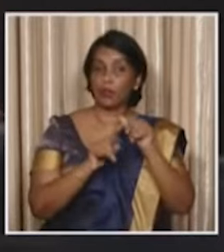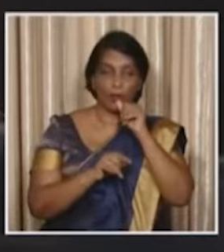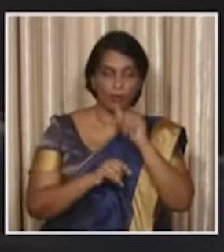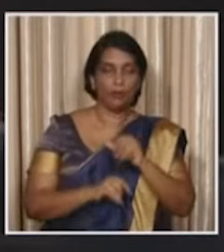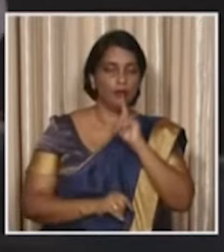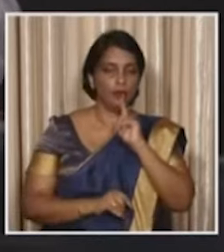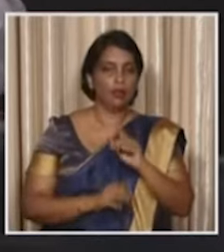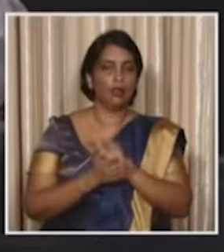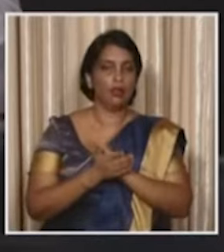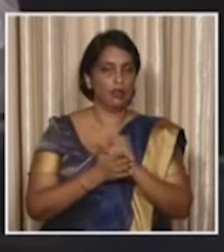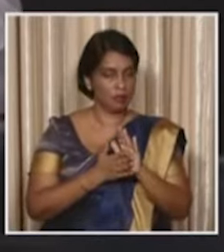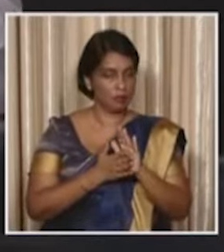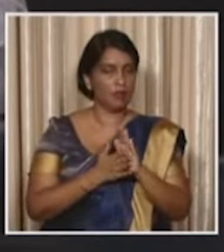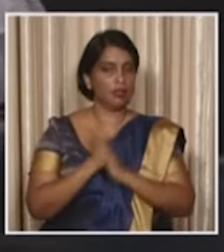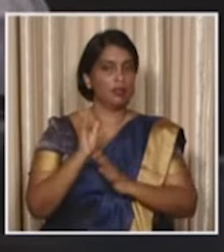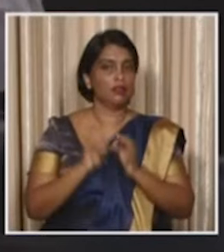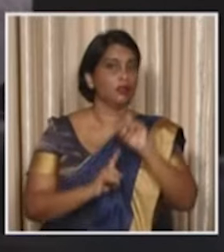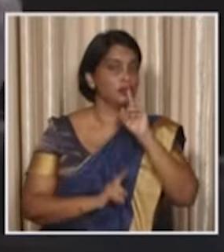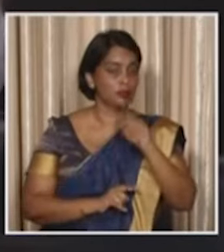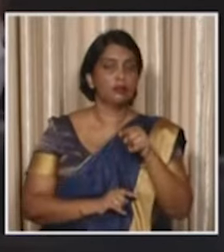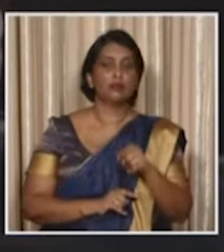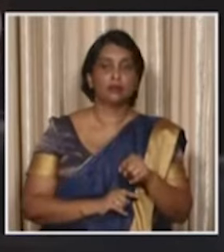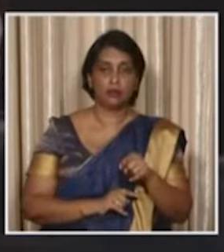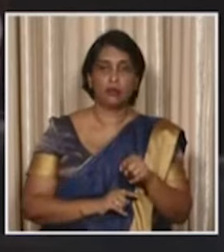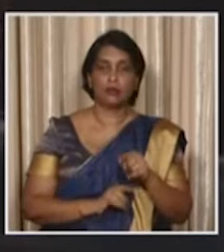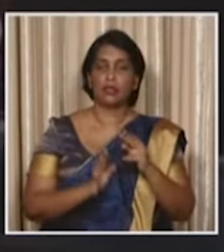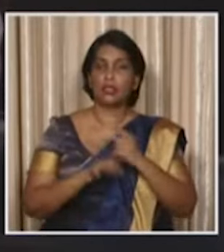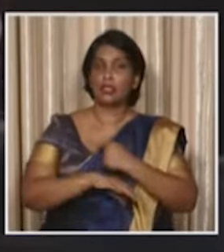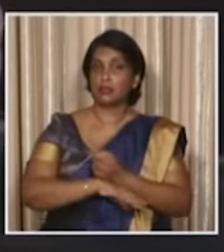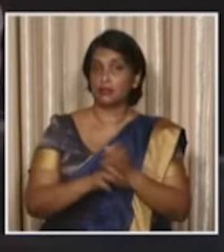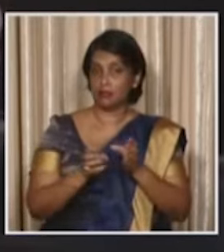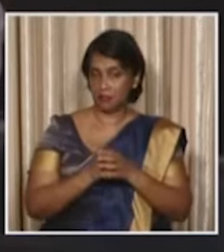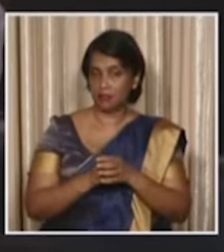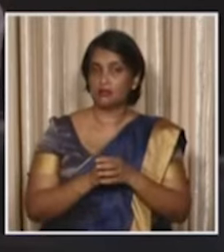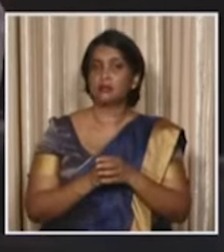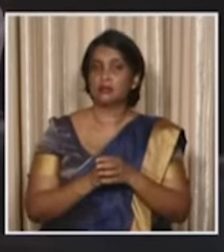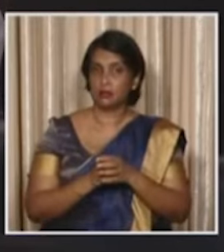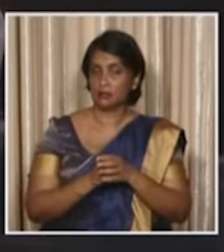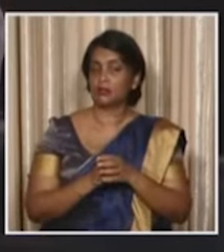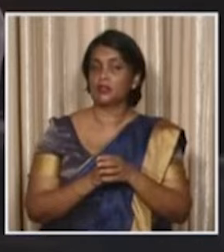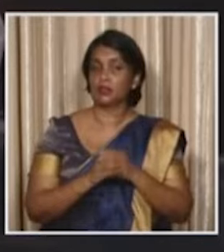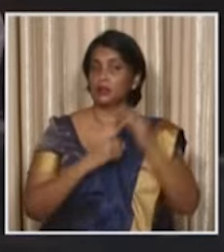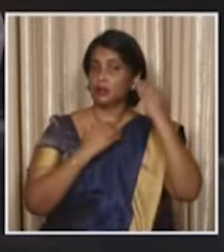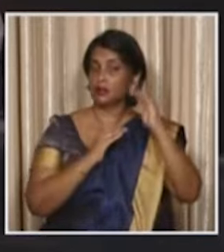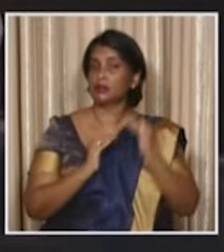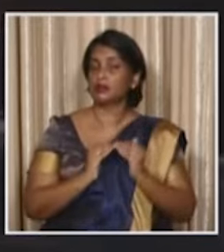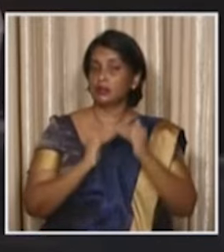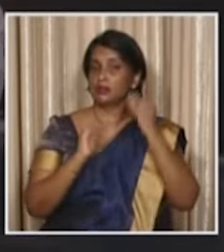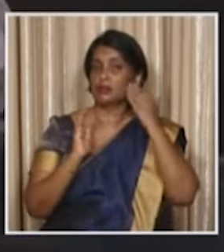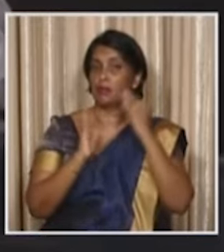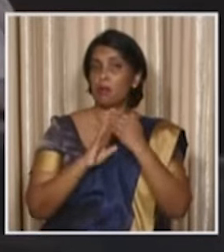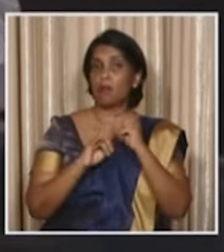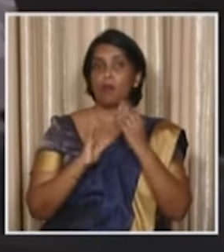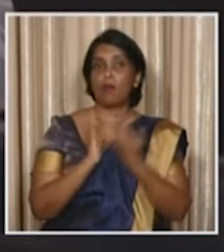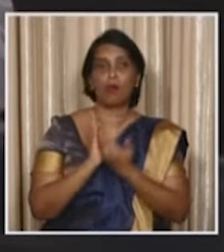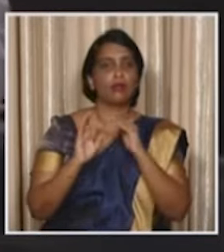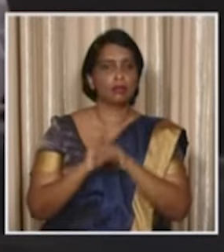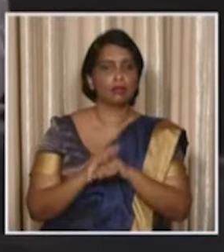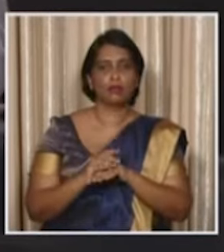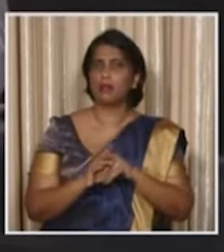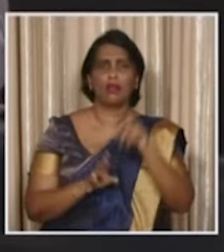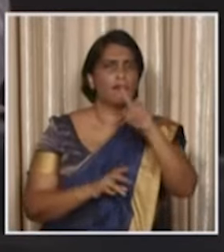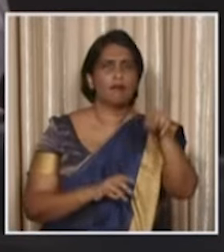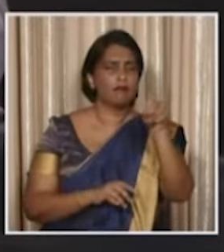කියනවනේ හර්ෂ මන්ත්‍රීවරයා කිව්වා මේ ජාතික ජනබලවේගයේ එක්ස්පෝර්ට් ඔරියන්ටඩ් පොලිසි එකේ නැහැ කියලා. ඒක සම්පූර්ණ